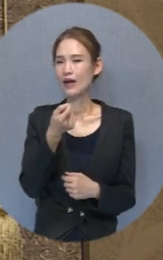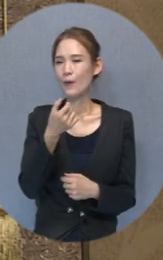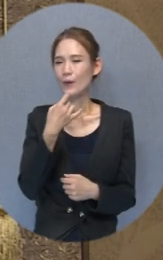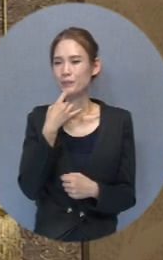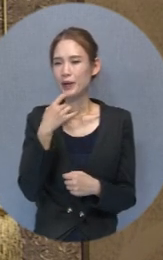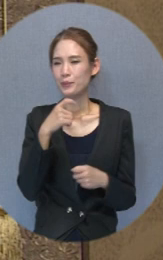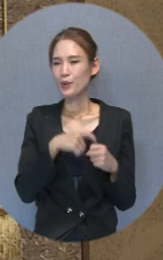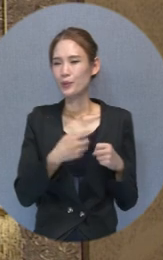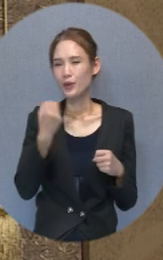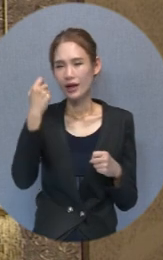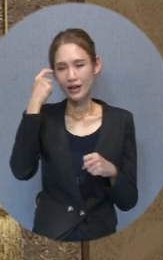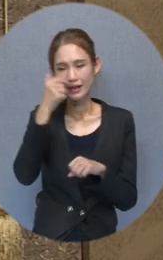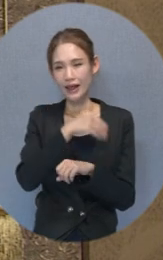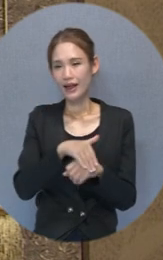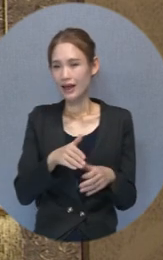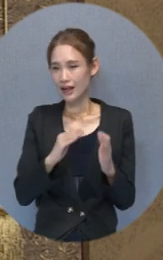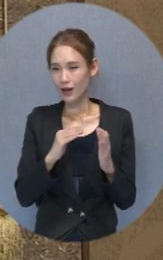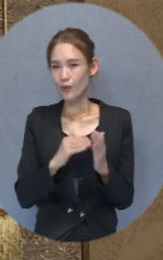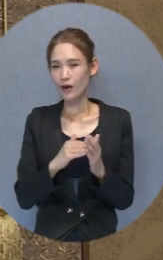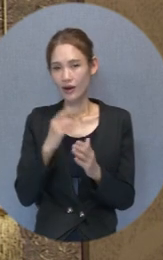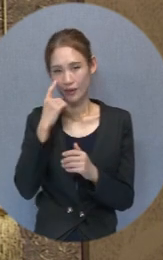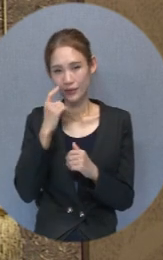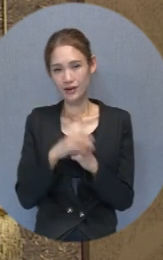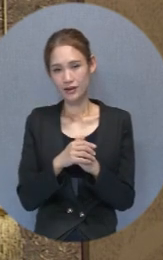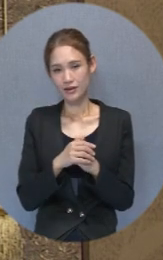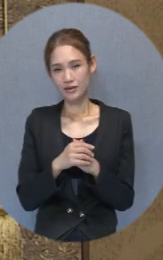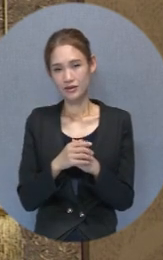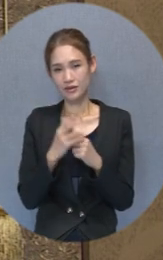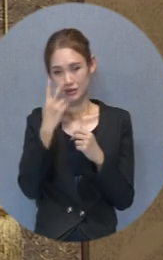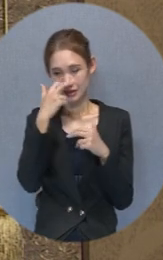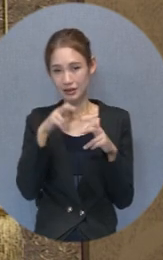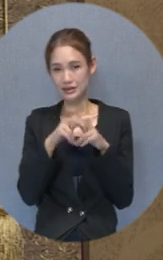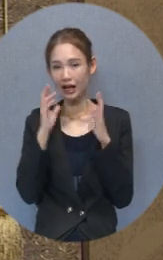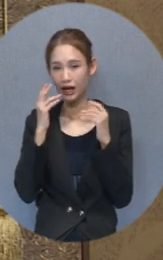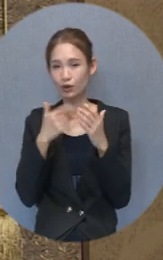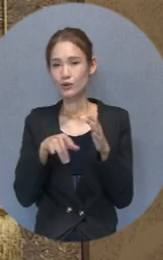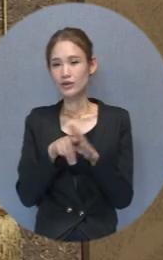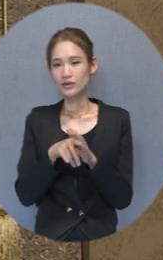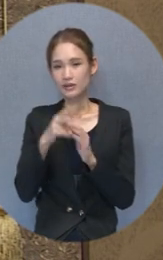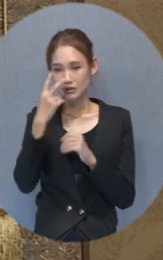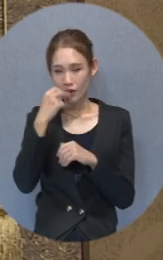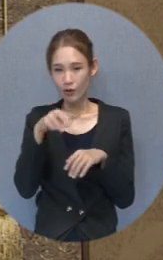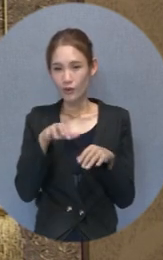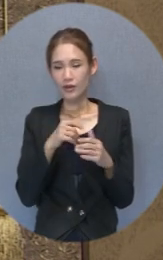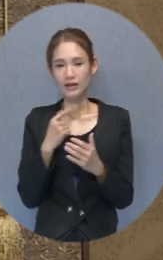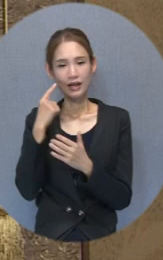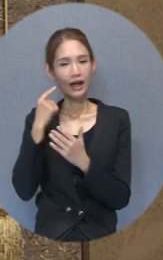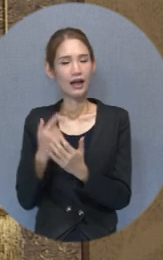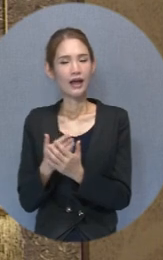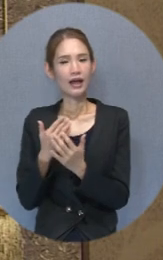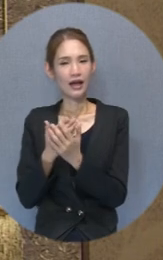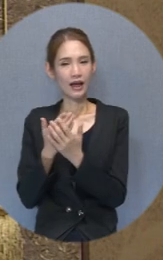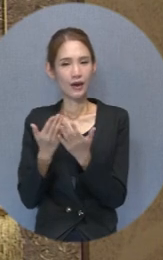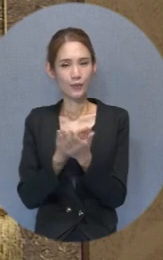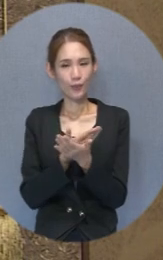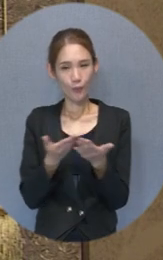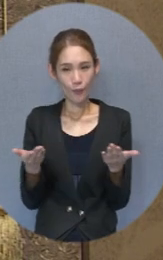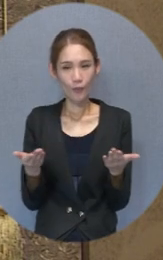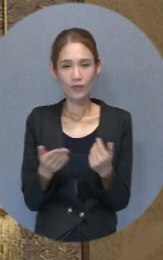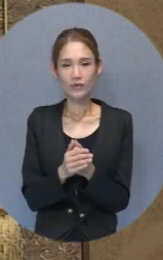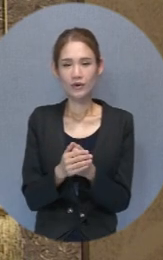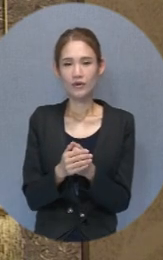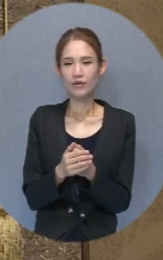주의예요. 예. 그래서 이제 시각장애 아동들을 위한 점자 촉각책 개발 보급은 계속 최소한 뭐